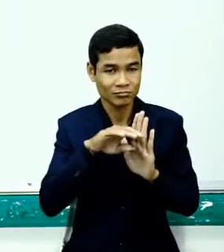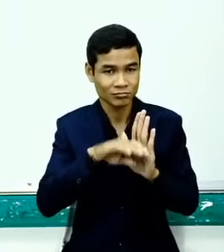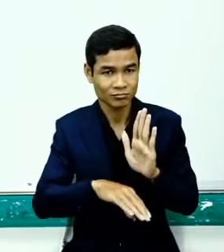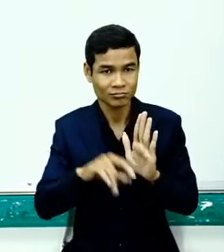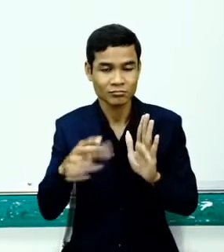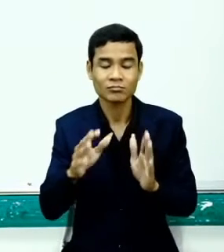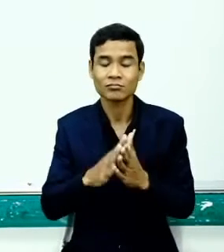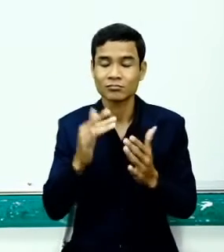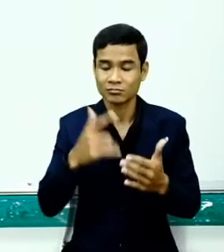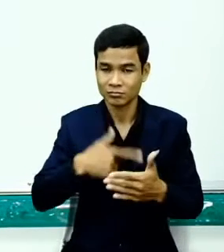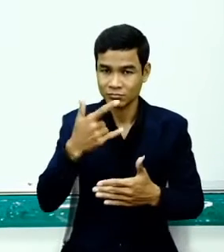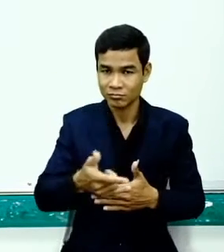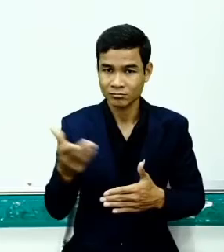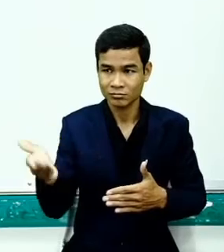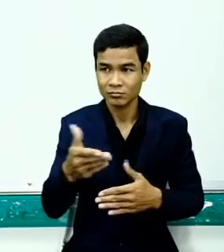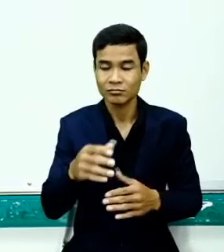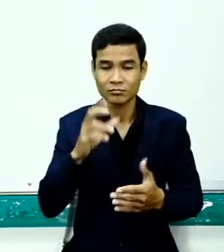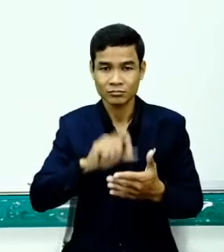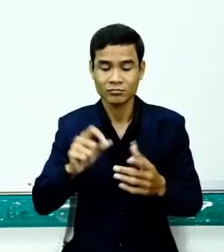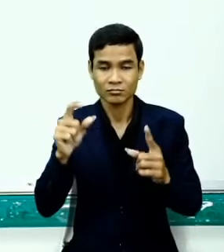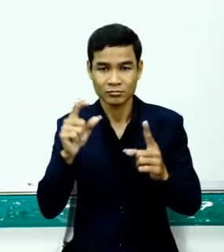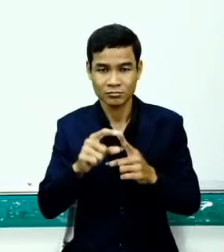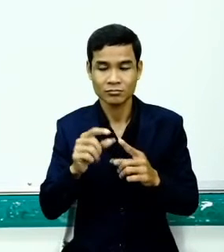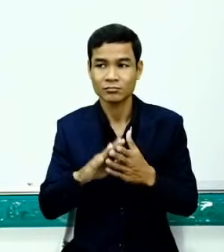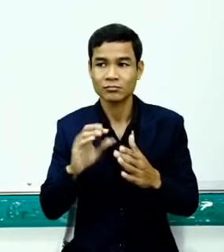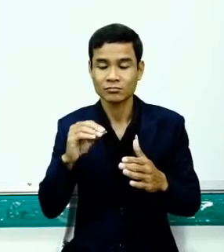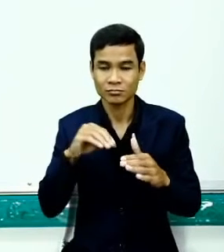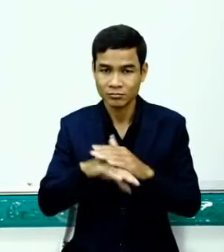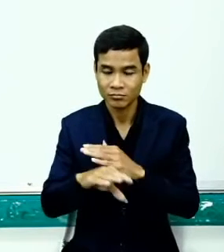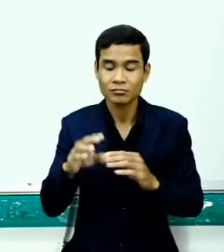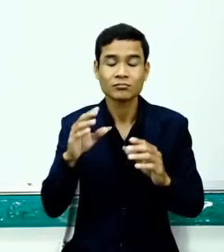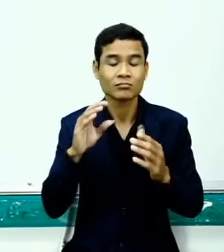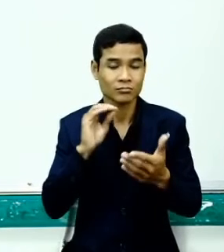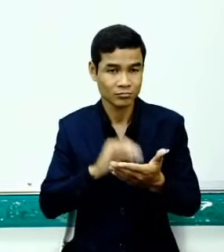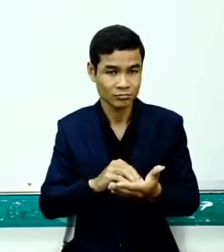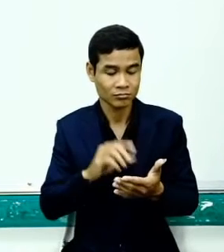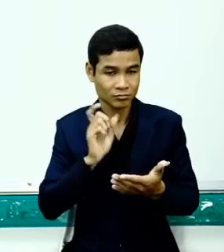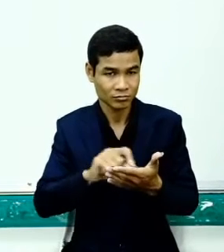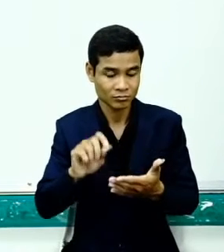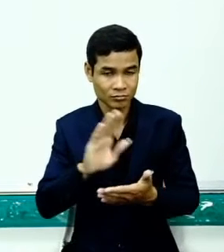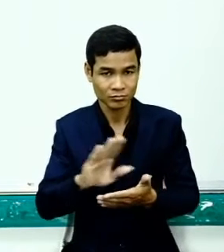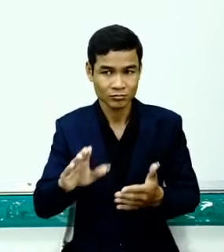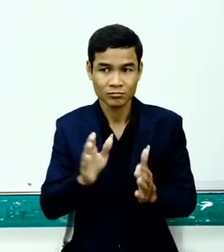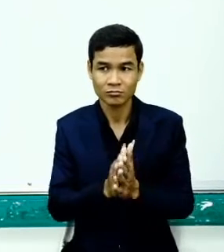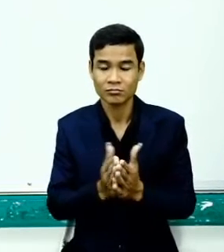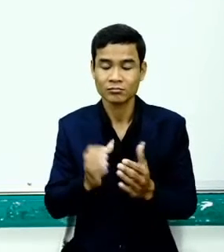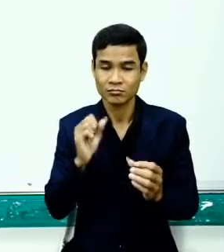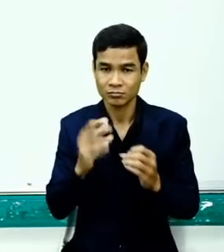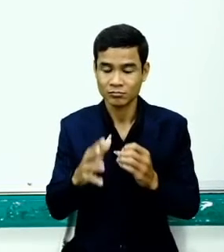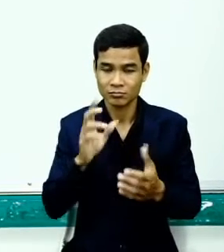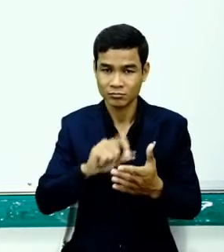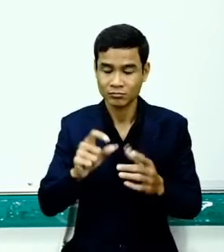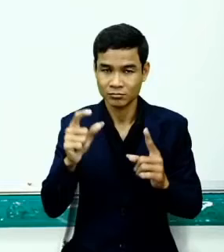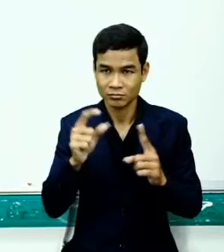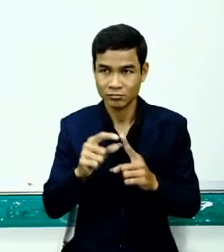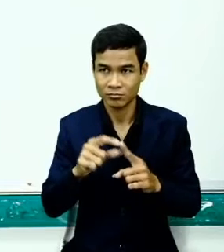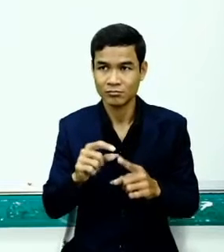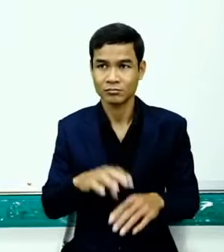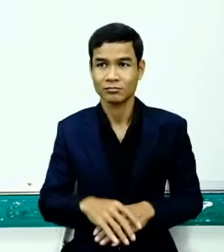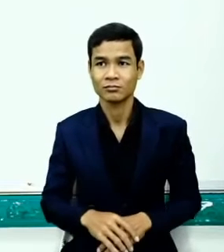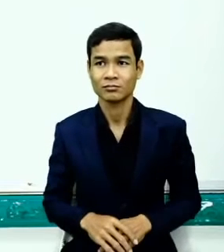កូនទាំងអស់គ្នាចាសរសេរពាក្យចូលក្នុងសៀវភៅរបស់កូនត្រៀមរួចរាល់ ចាប់ផ្ដើមសរសេរពាក្យ